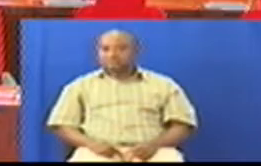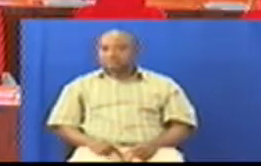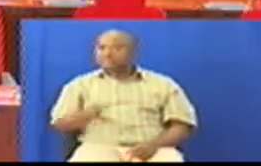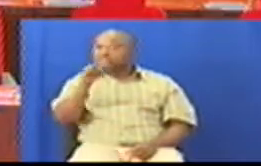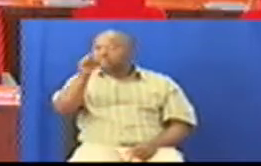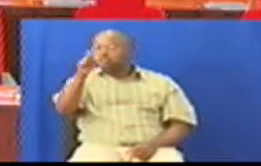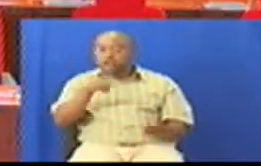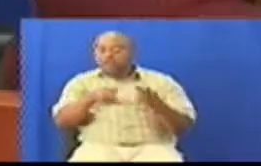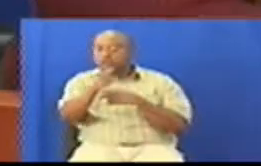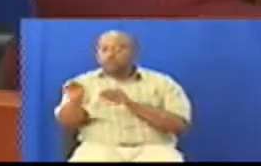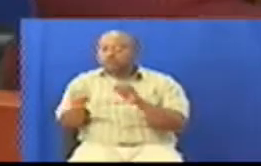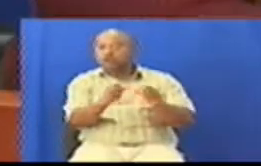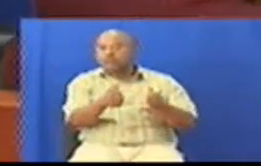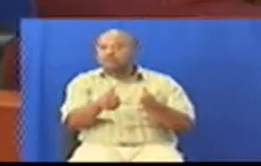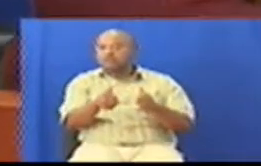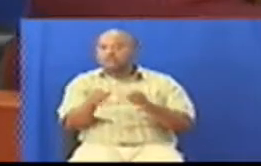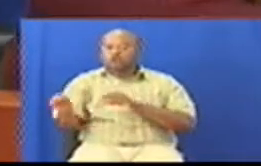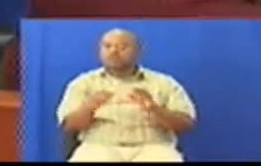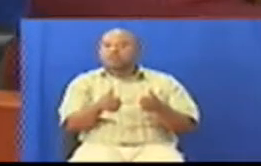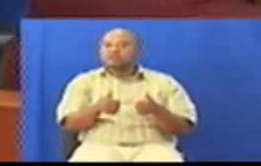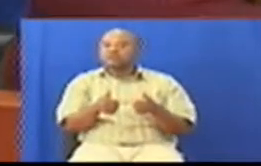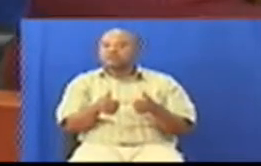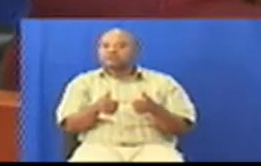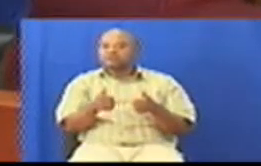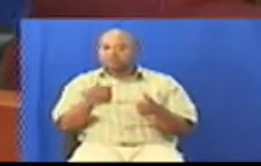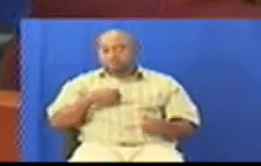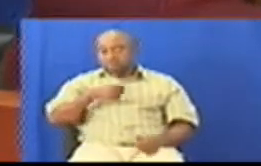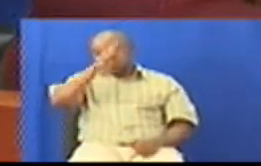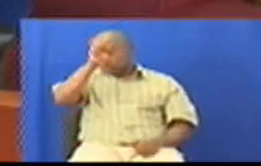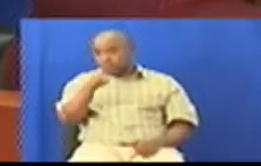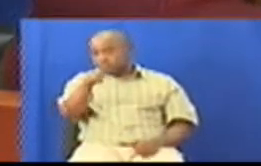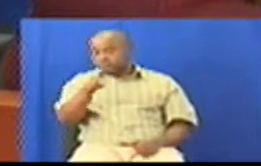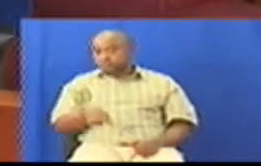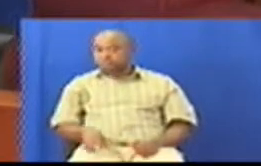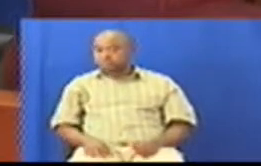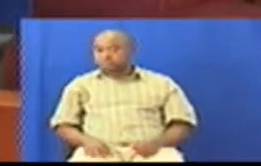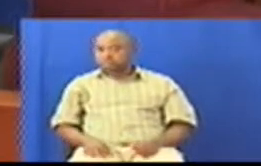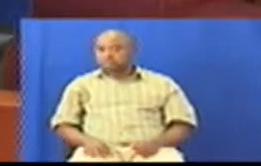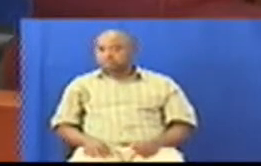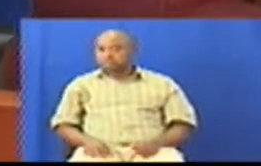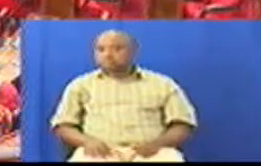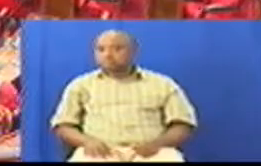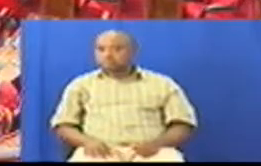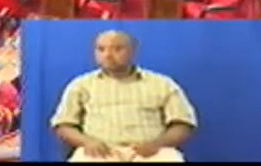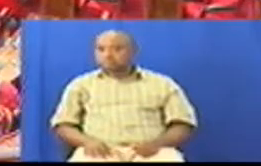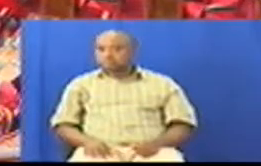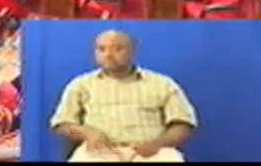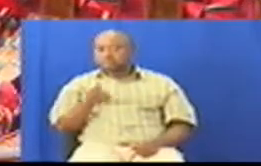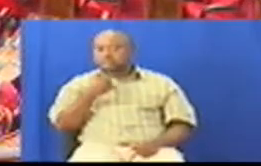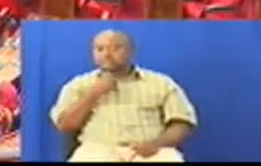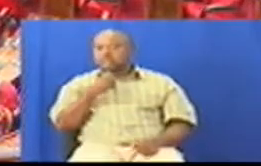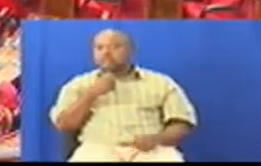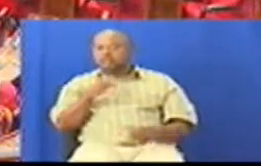rufaa au halijakatiwa rufaa? Halijakatiwa rufaa. Naongeza pande. Wote si rufaa ilishapelekwa na rufaa imekatwa.